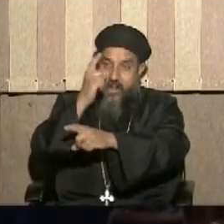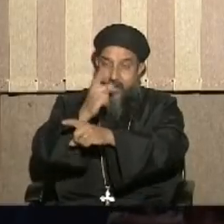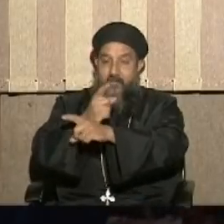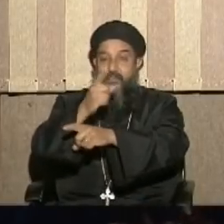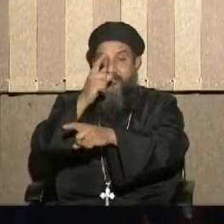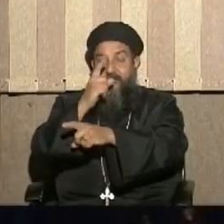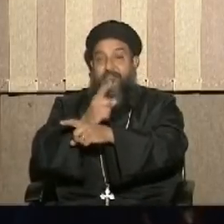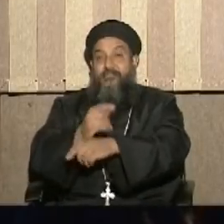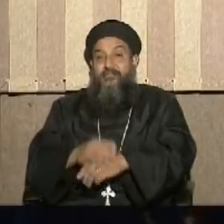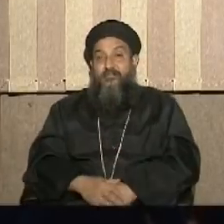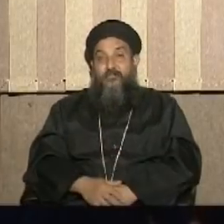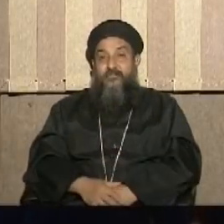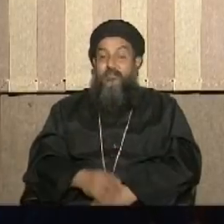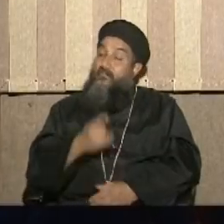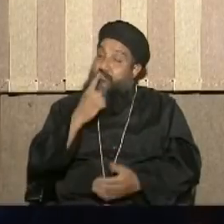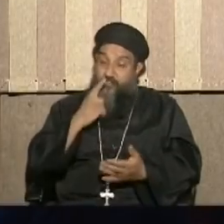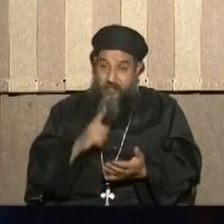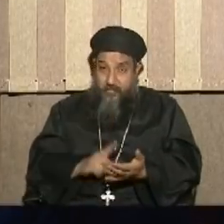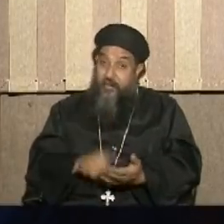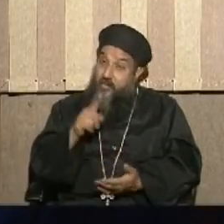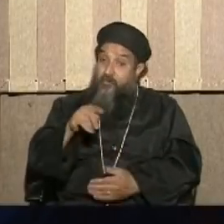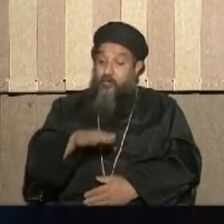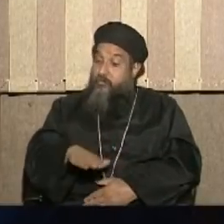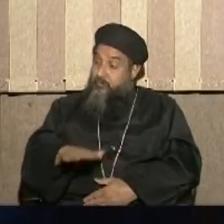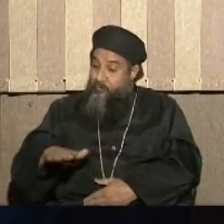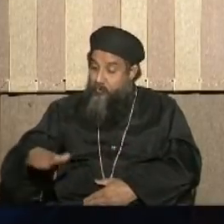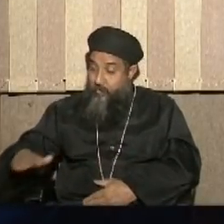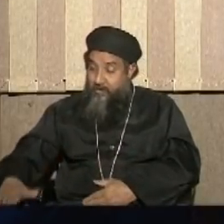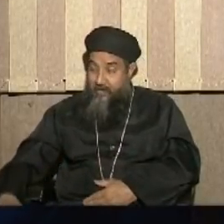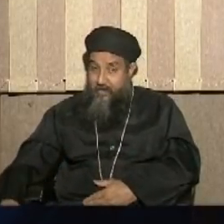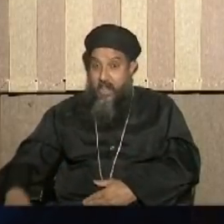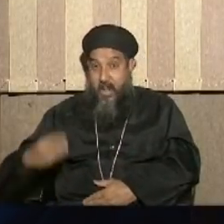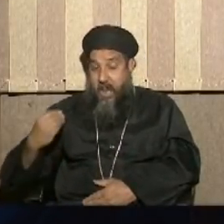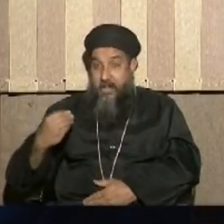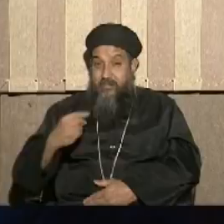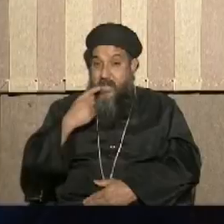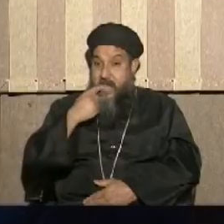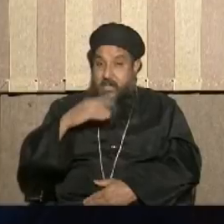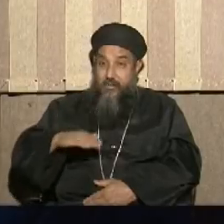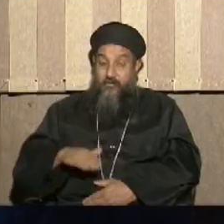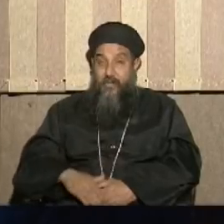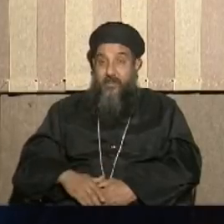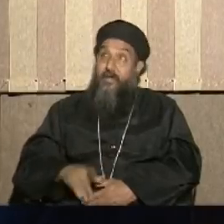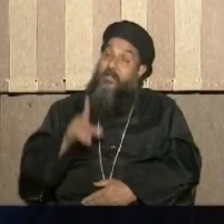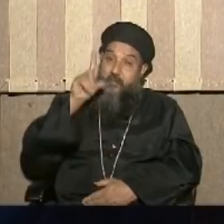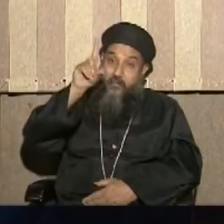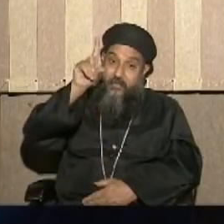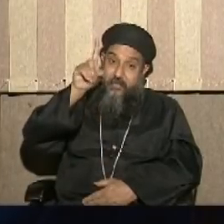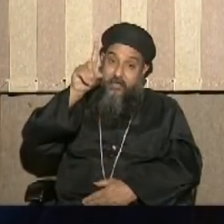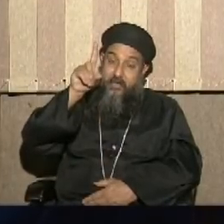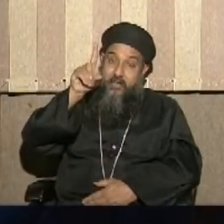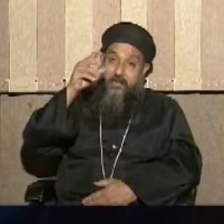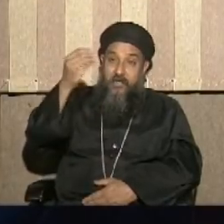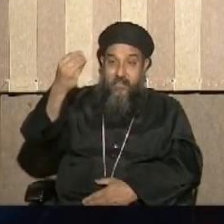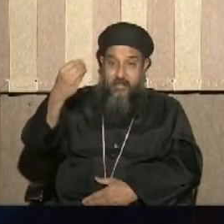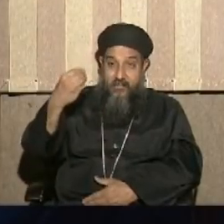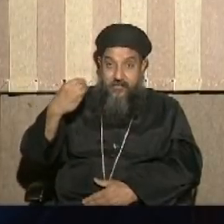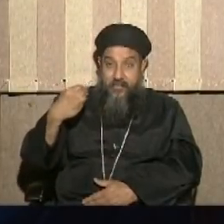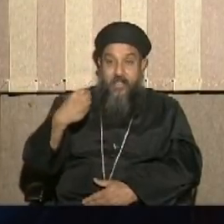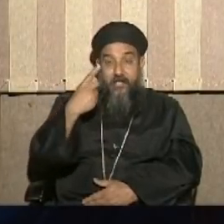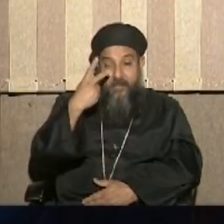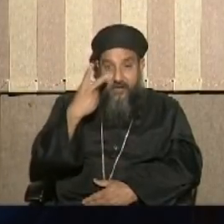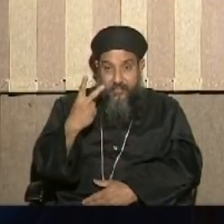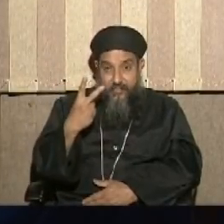وعلمكم صحيح انتم صغيرين في السن لكن ربنا اداكم